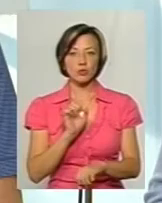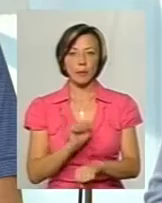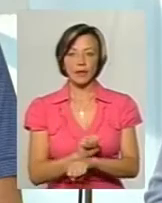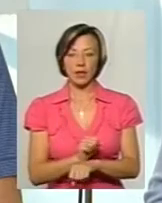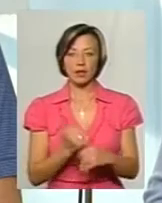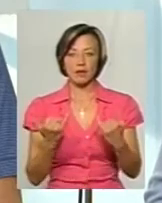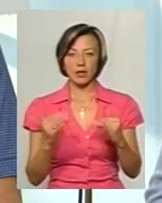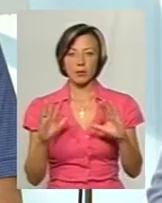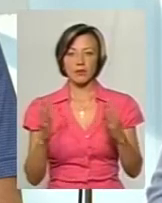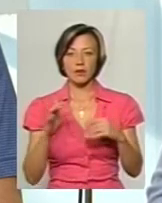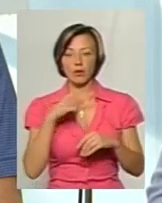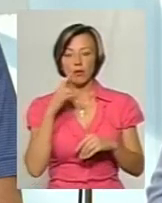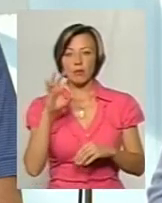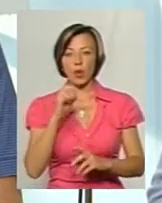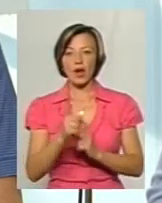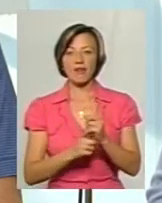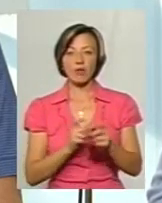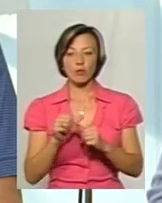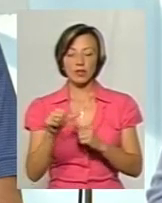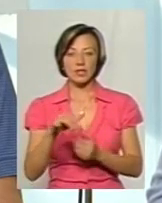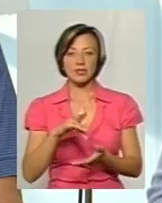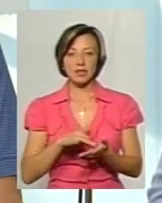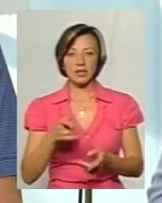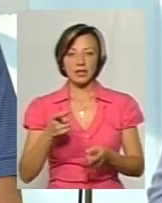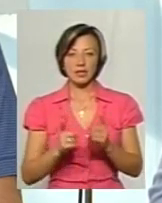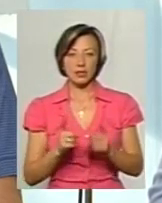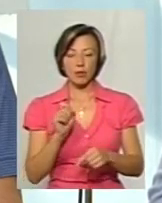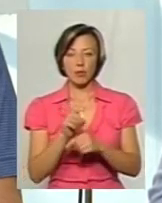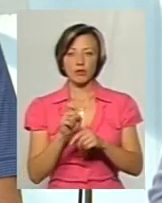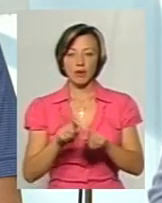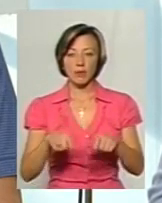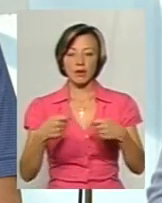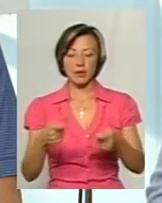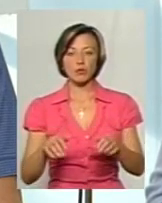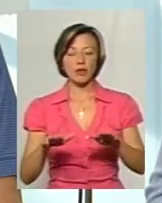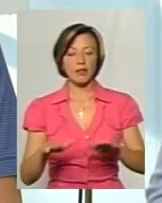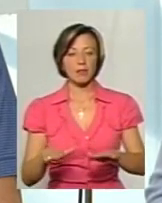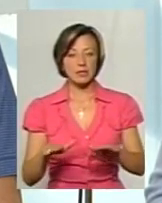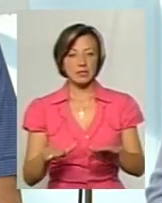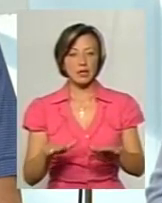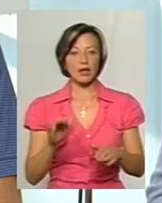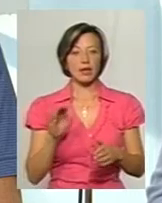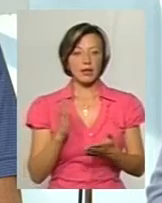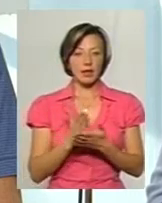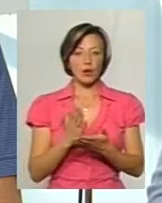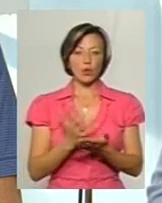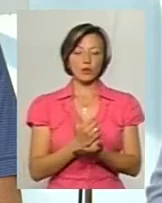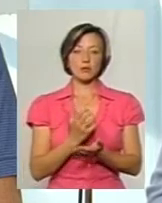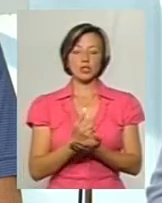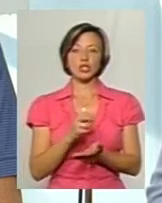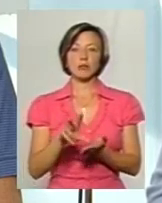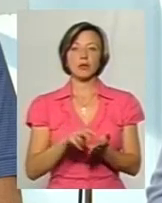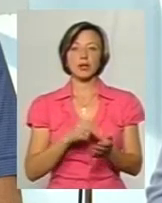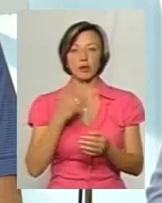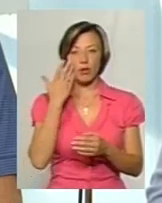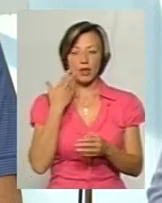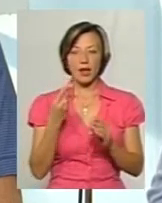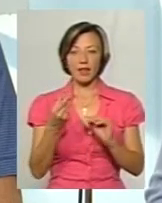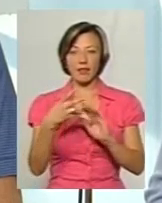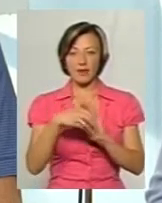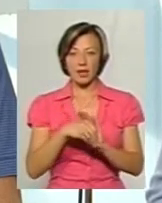я говорю все-таки про реформу децентралізації, там, де дійсно повноваження передаються на місця. І є успішні приклади, коли